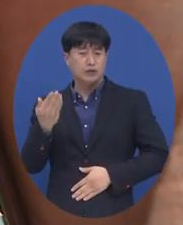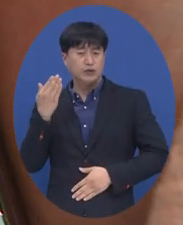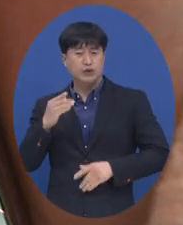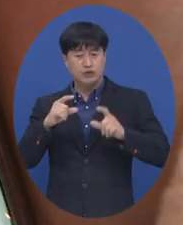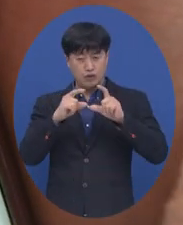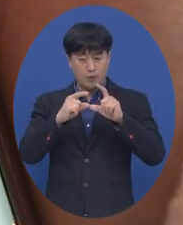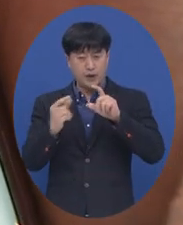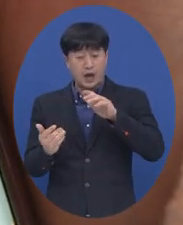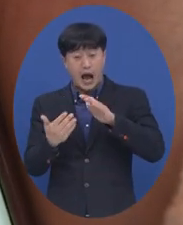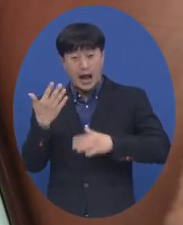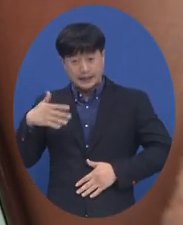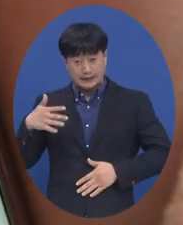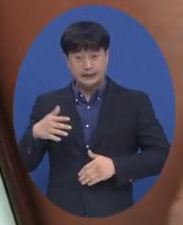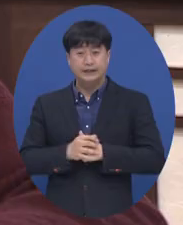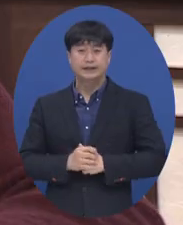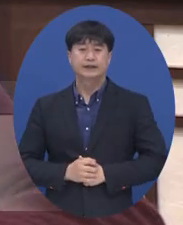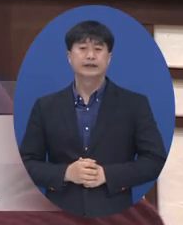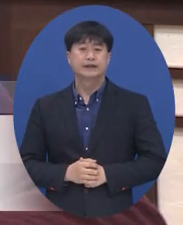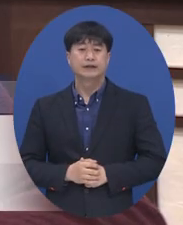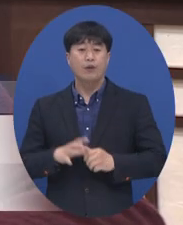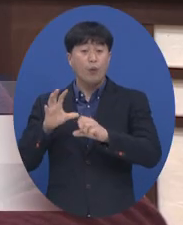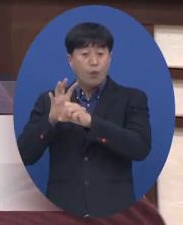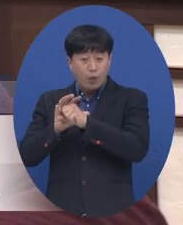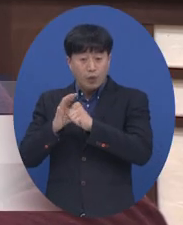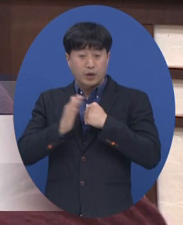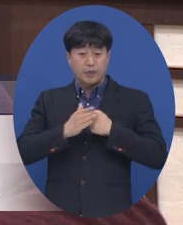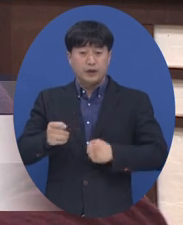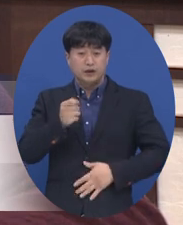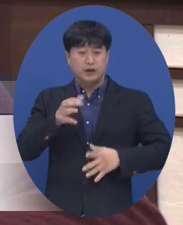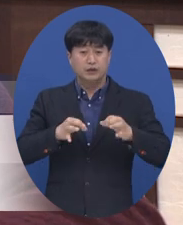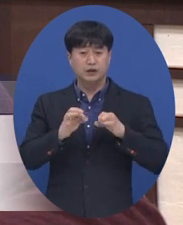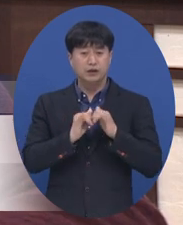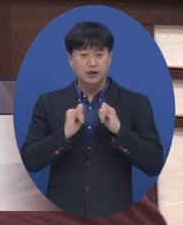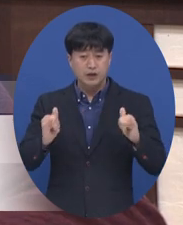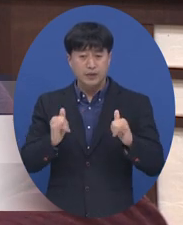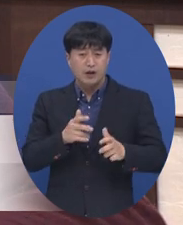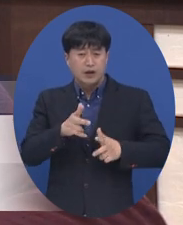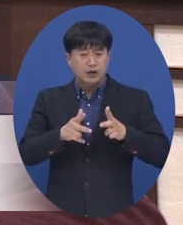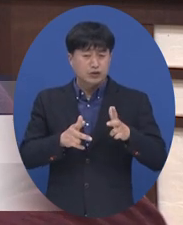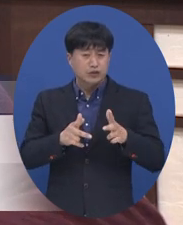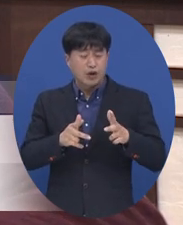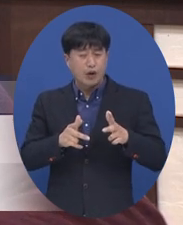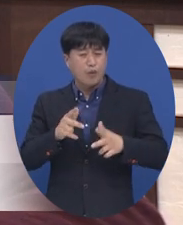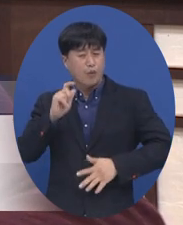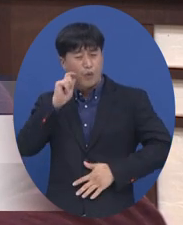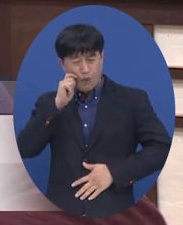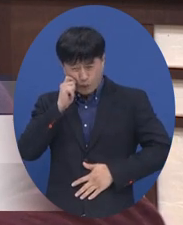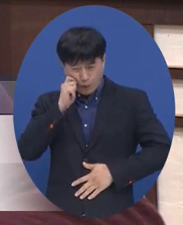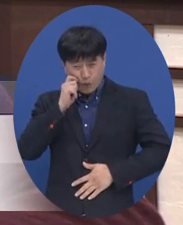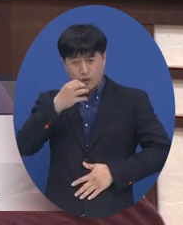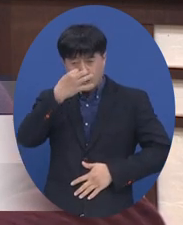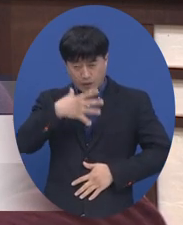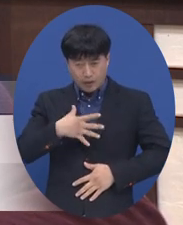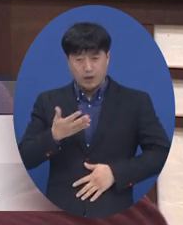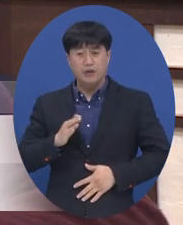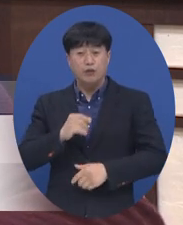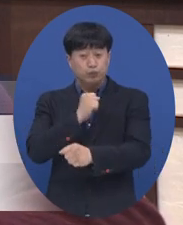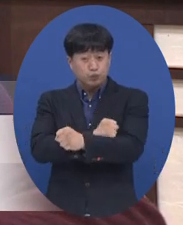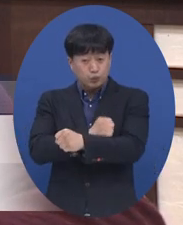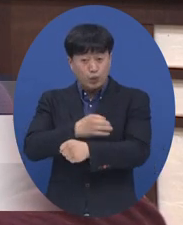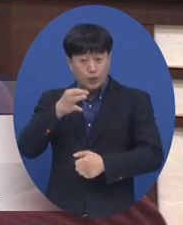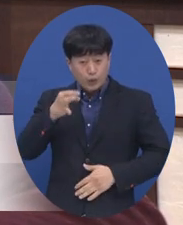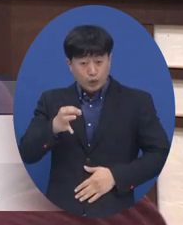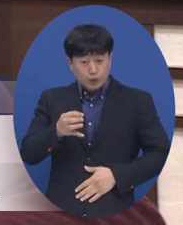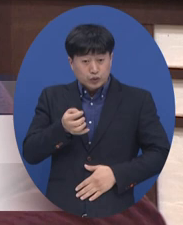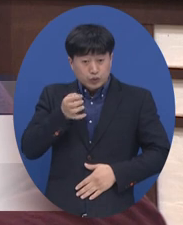절반도 안 되기 때문입니다 그러나 로 인해 갖고 슨 참 초성 공연들이 너무 어 좀 꾸려